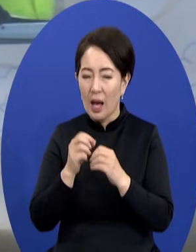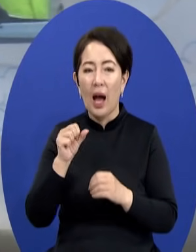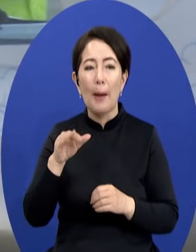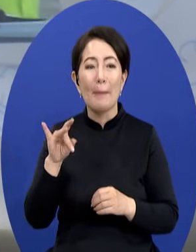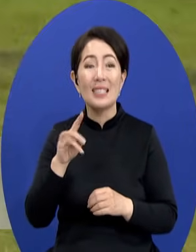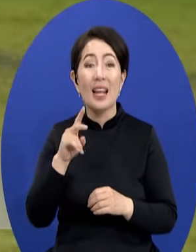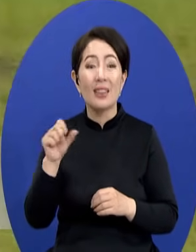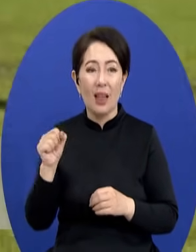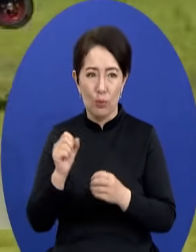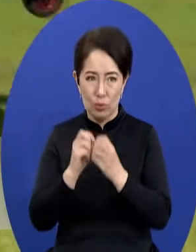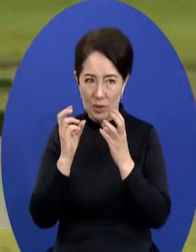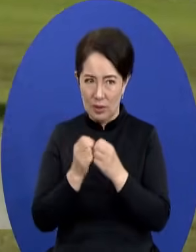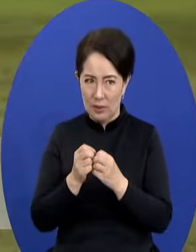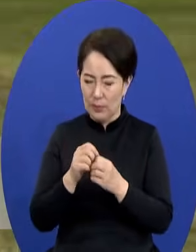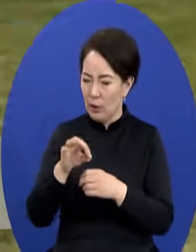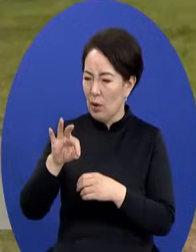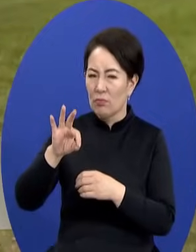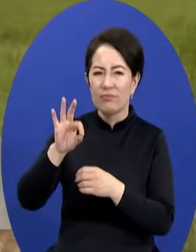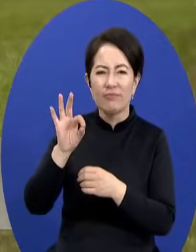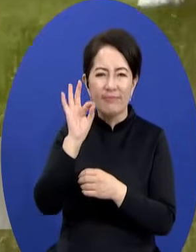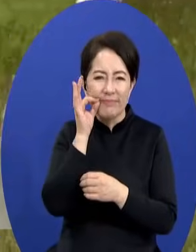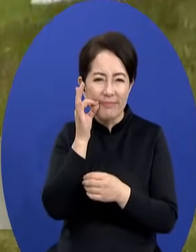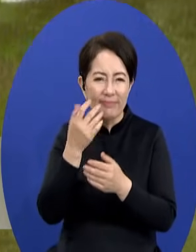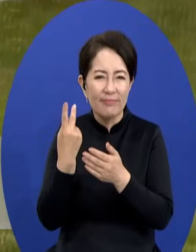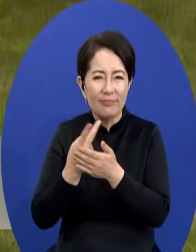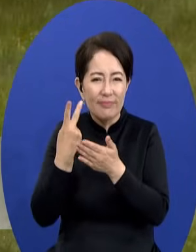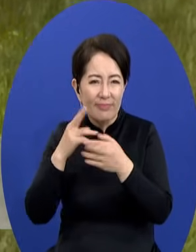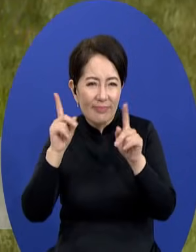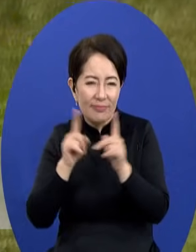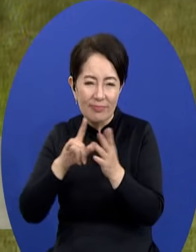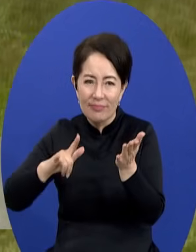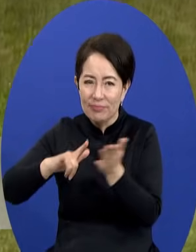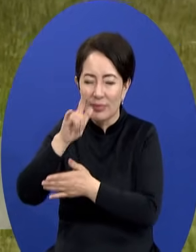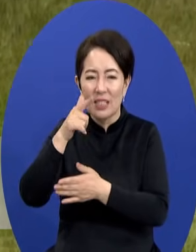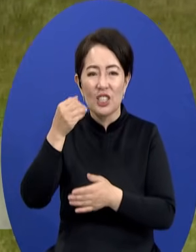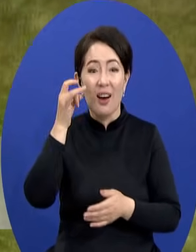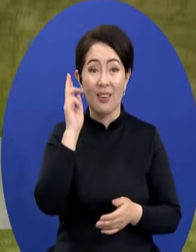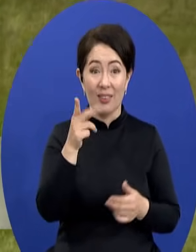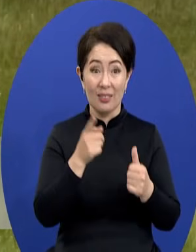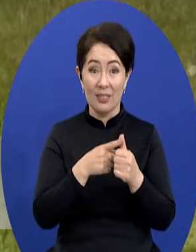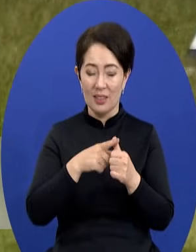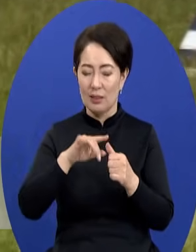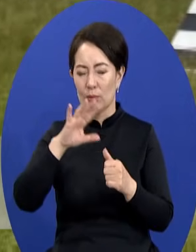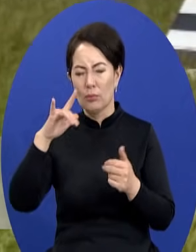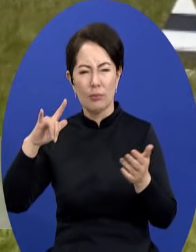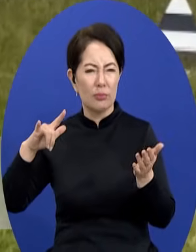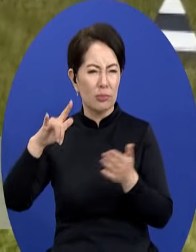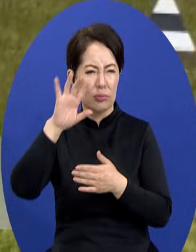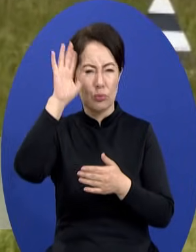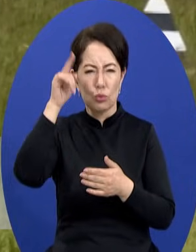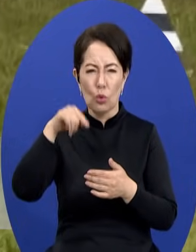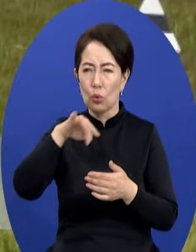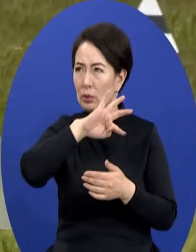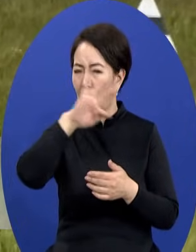Санаагийн бүтээл байлаа. Үлгэрийн мэт галт шүүг дүрсэлсэн Shark онгоц нь тэнгэр газрын дунд 408 цохост агаарын